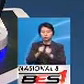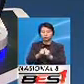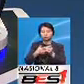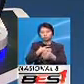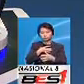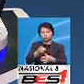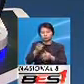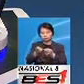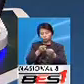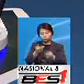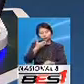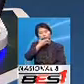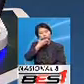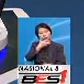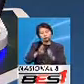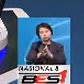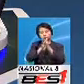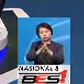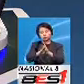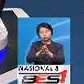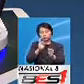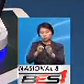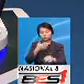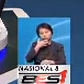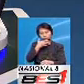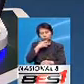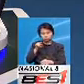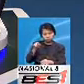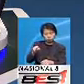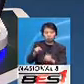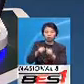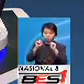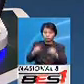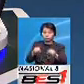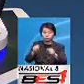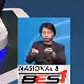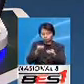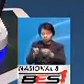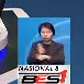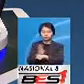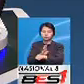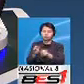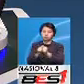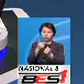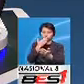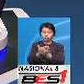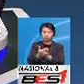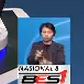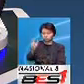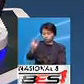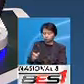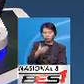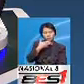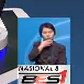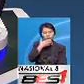bersandarkan minat, usahawan-usahawan muda membuktikan meskipun pada usia sebegitu, mereka boleh menguruskan perniagaan dengan baik. Seorang usahawan